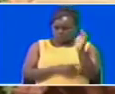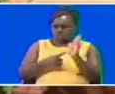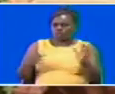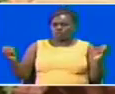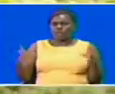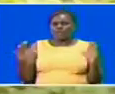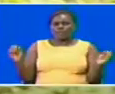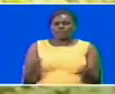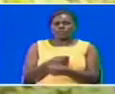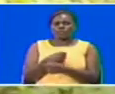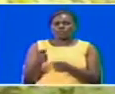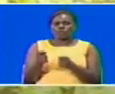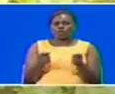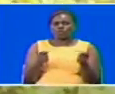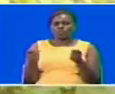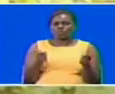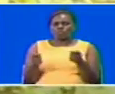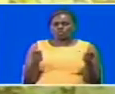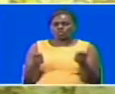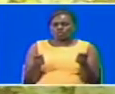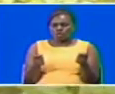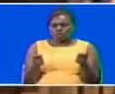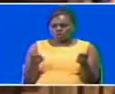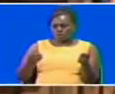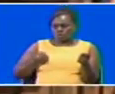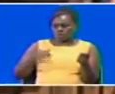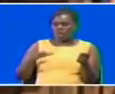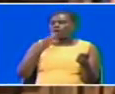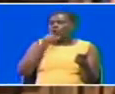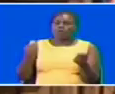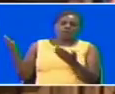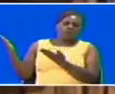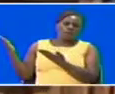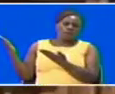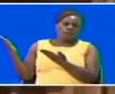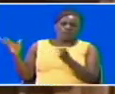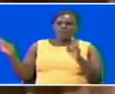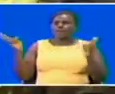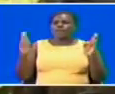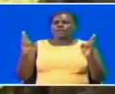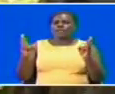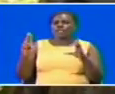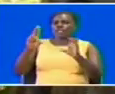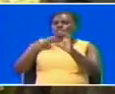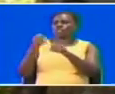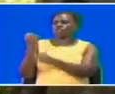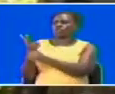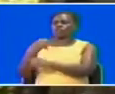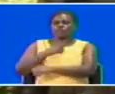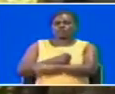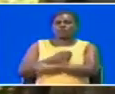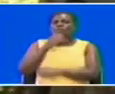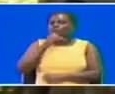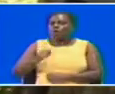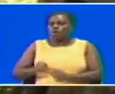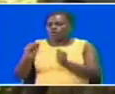wao kushindwa kumudu gharama ya matibabu ya Binti Yao kwa Umri wake MS huyu anafaa kuwa tayari amejiunga na elimu Ya sekondari Ana Umri